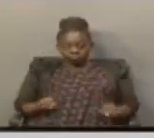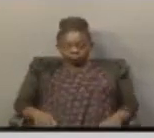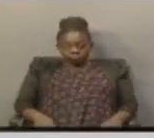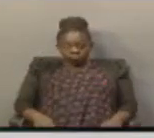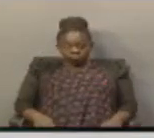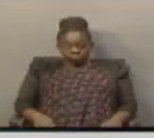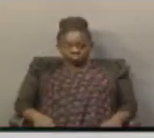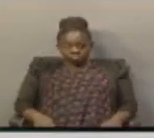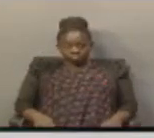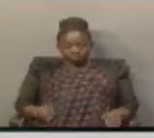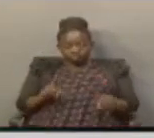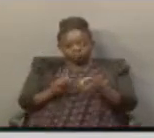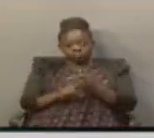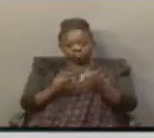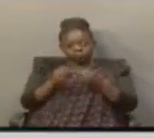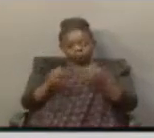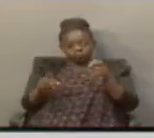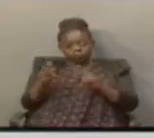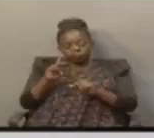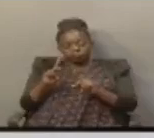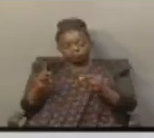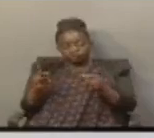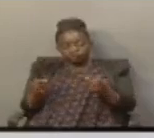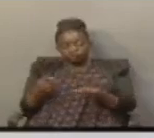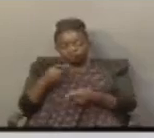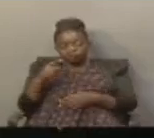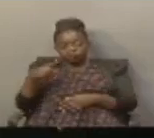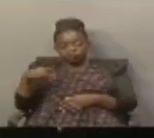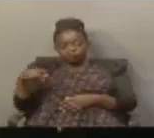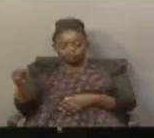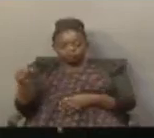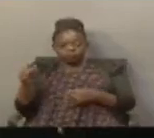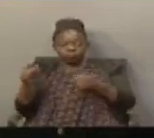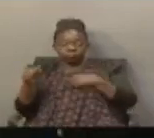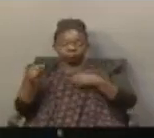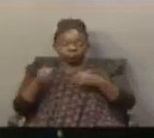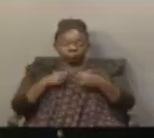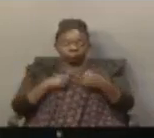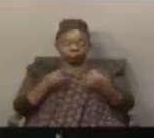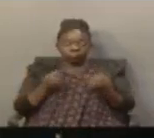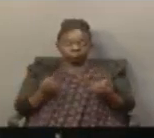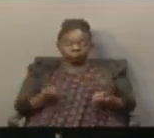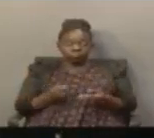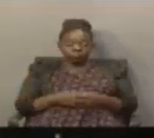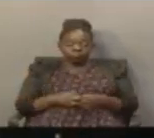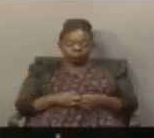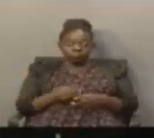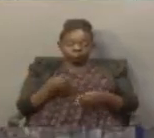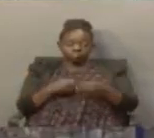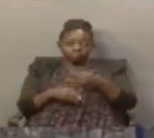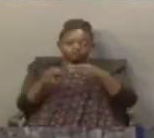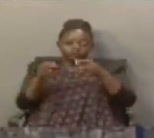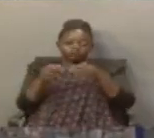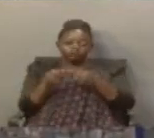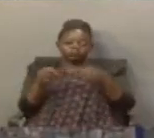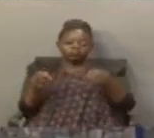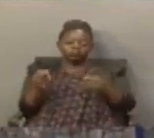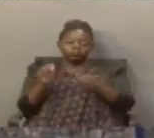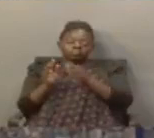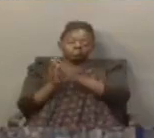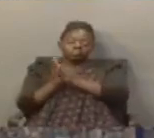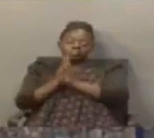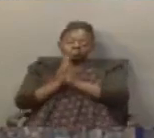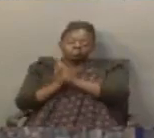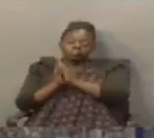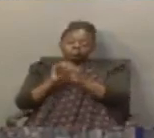abantu bingi akaabamu abazaalo ne baraza Rwanda mbwenu shanga abokugura ebintu bali bingi. Wetukoledde emboozi